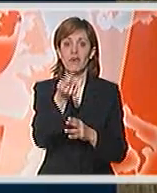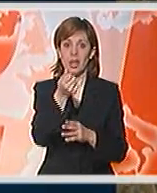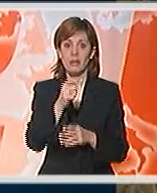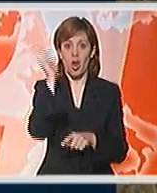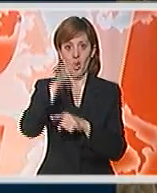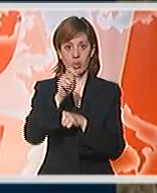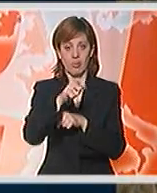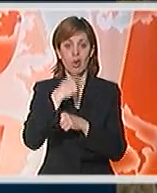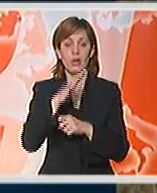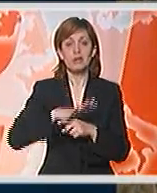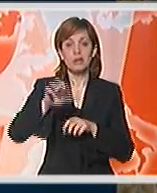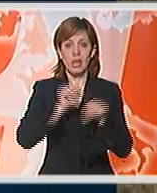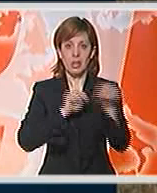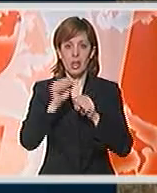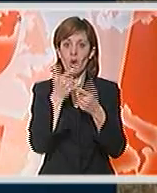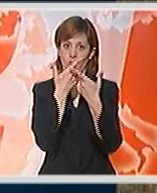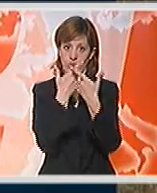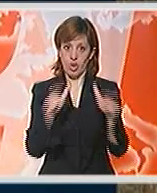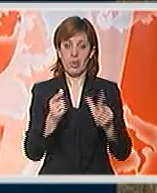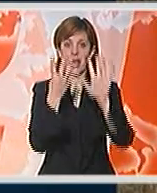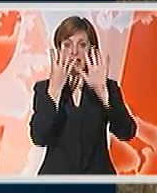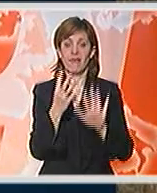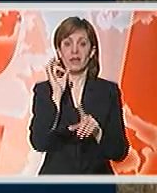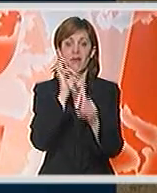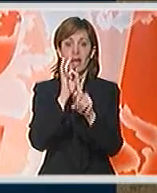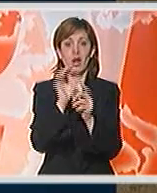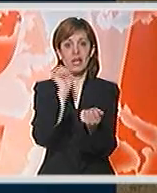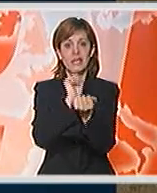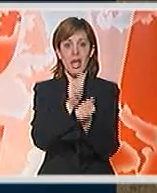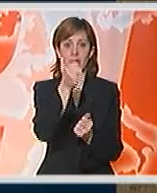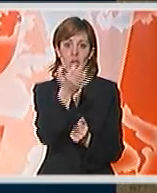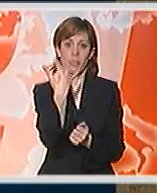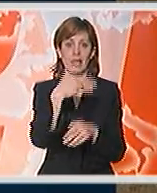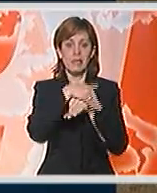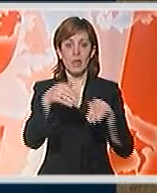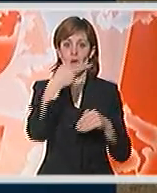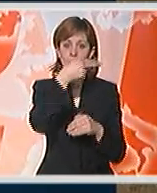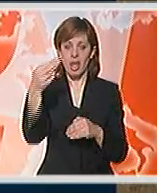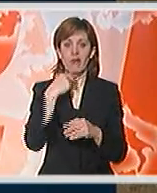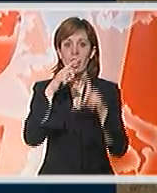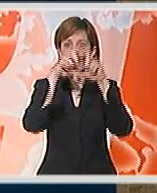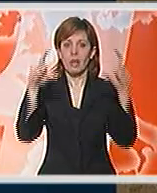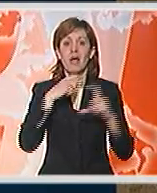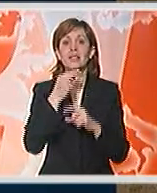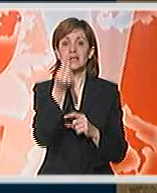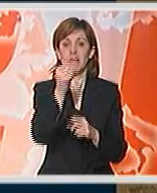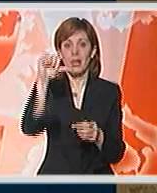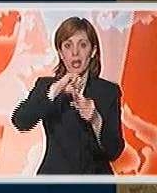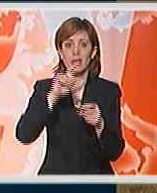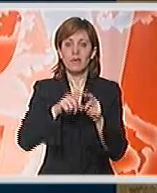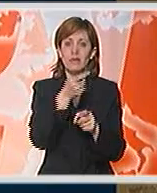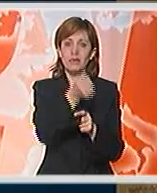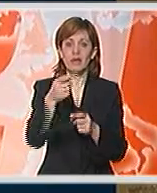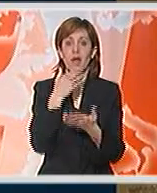Odbor direktora IBRD-a odobrio je 9. februara zajam od 150 miliona evra kompaniji Srbija Gas radi